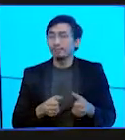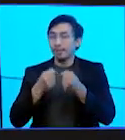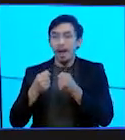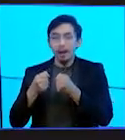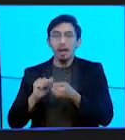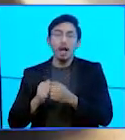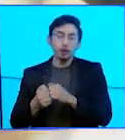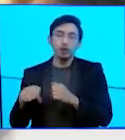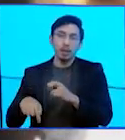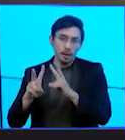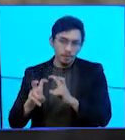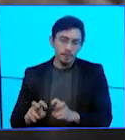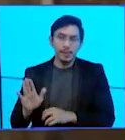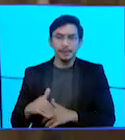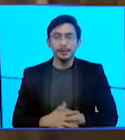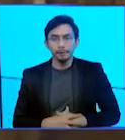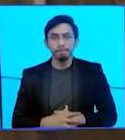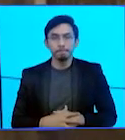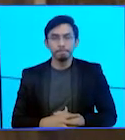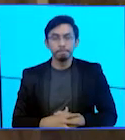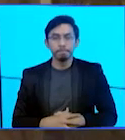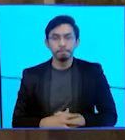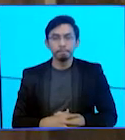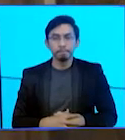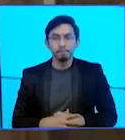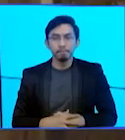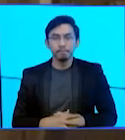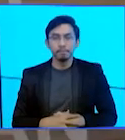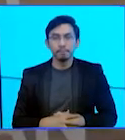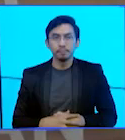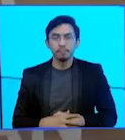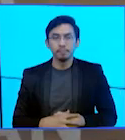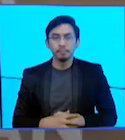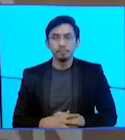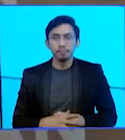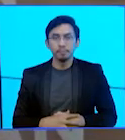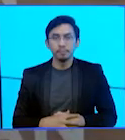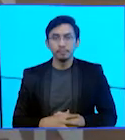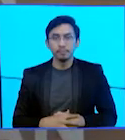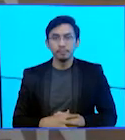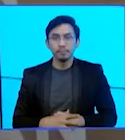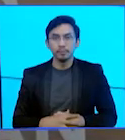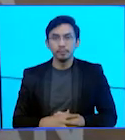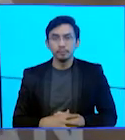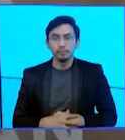diselidiki aparat Polres Metro Jakarta Selatan. Dari Jakarta, Helmi Sajangbati, iNews, melaporkan.